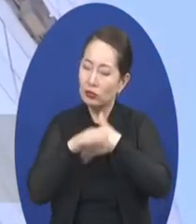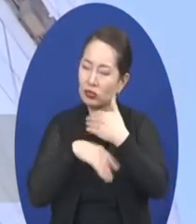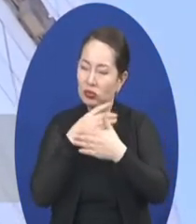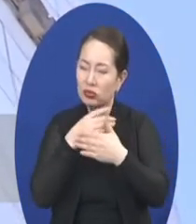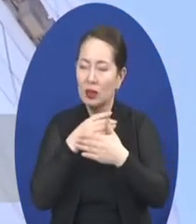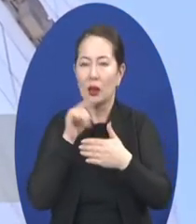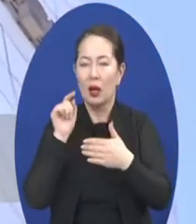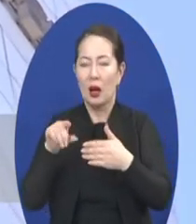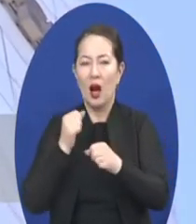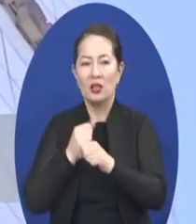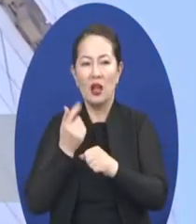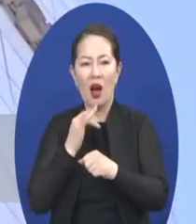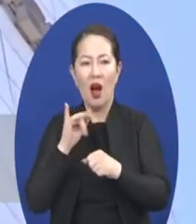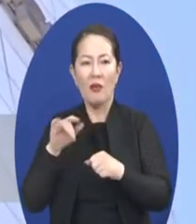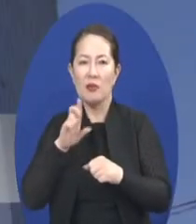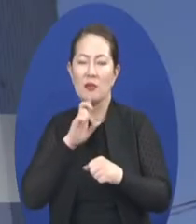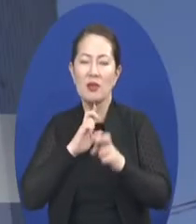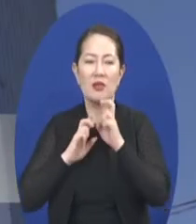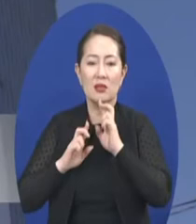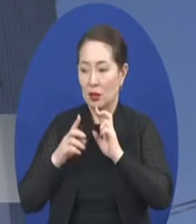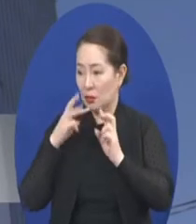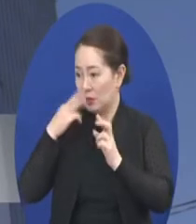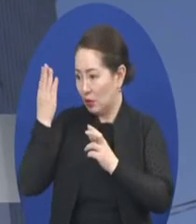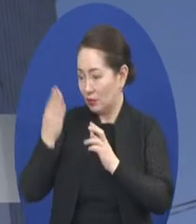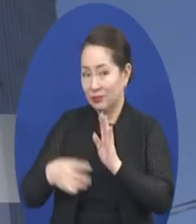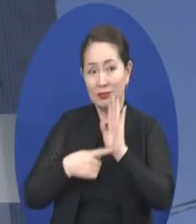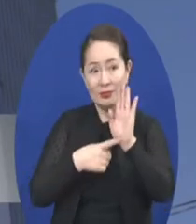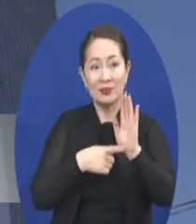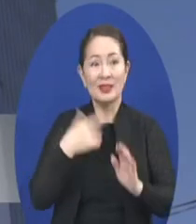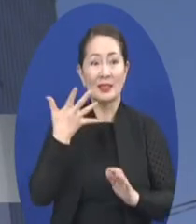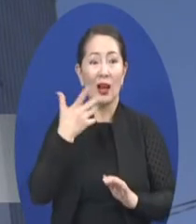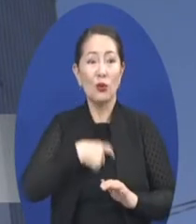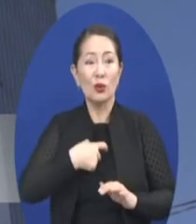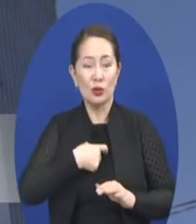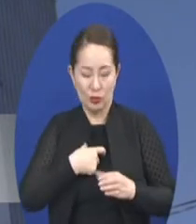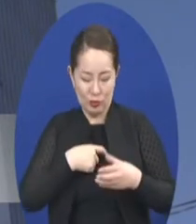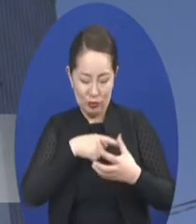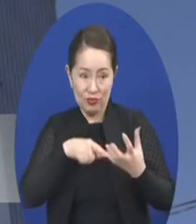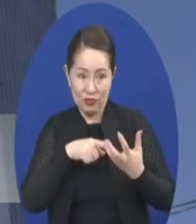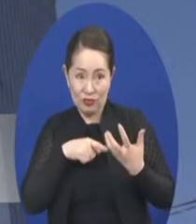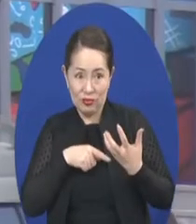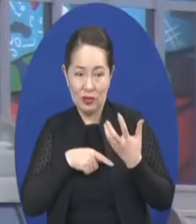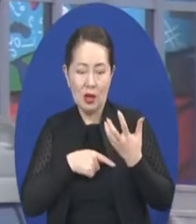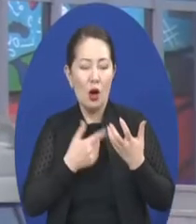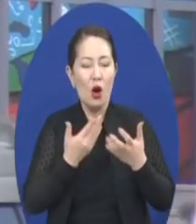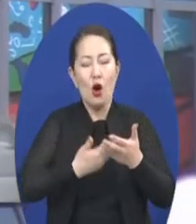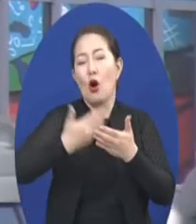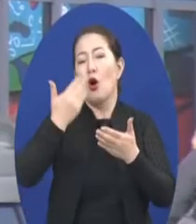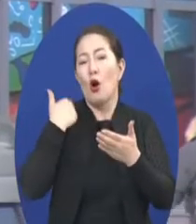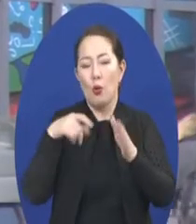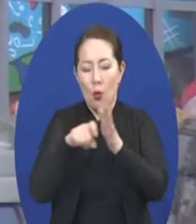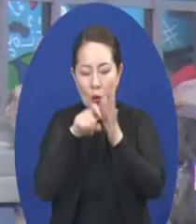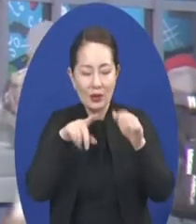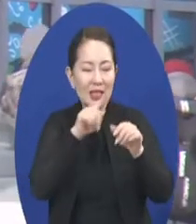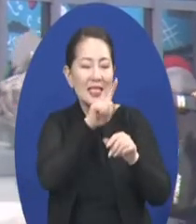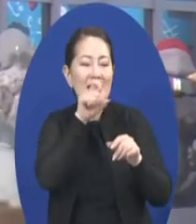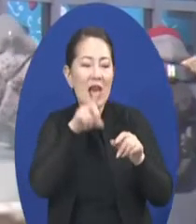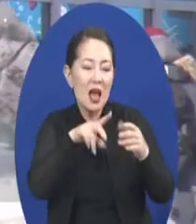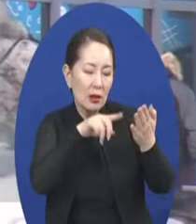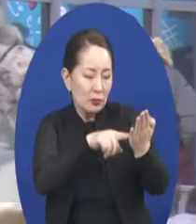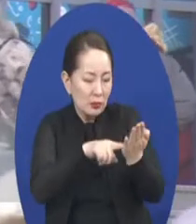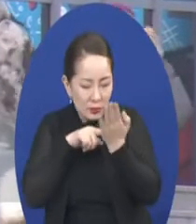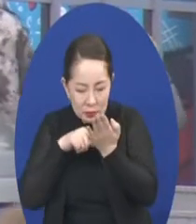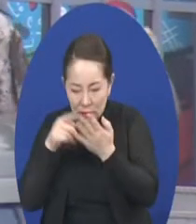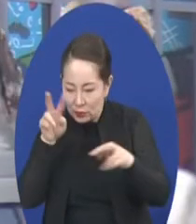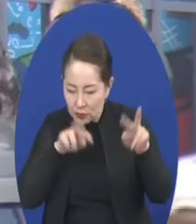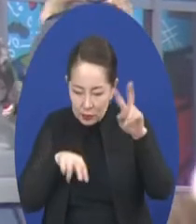хэвэн ажиллахад хүндрэлтэй болсныг дээрх том мэдээлэлээс харж байна. 5 гишүүнээс бүрдсэн ажлыг Хөгжлийн банкны өнгөрсөн хугацаанд олгосон зээлийн түүхтэй